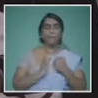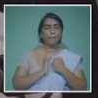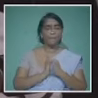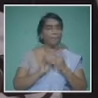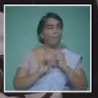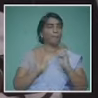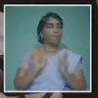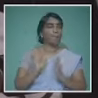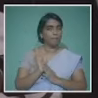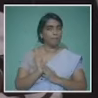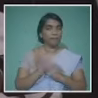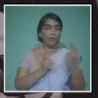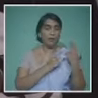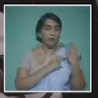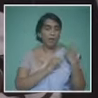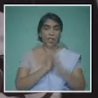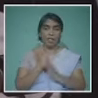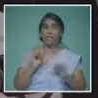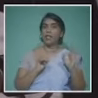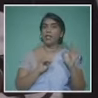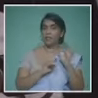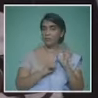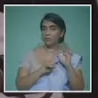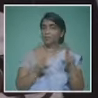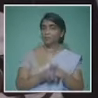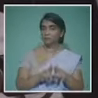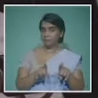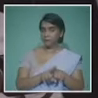Agrama Tituma, Vishabar, Amatuma, Hetiator,